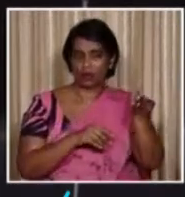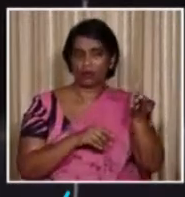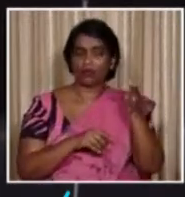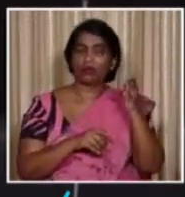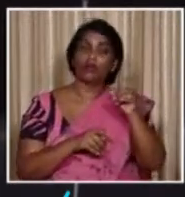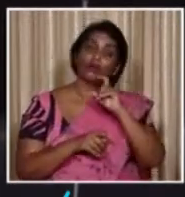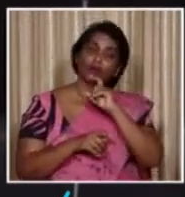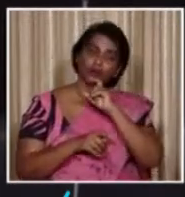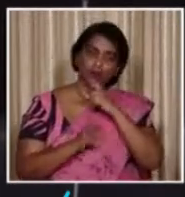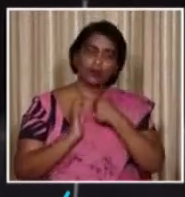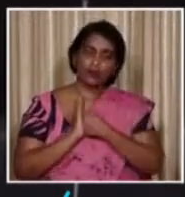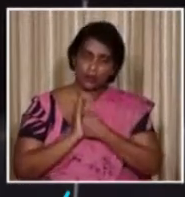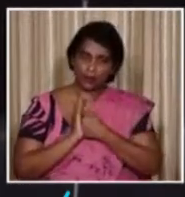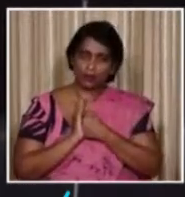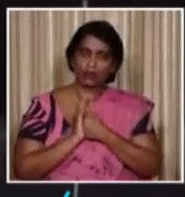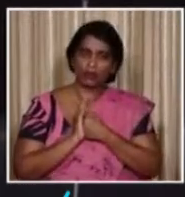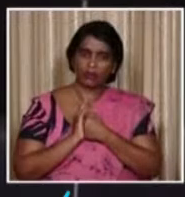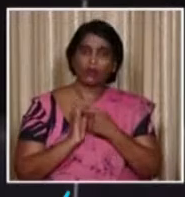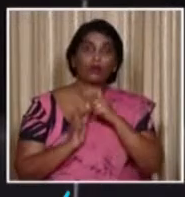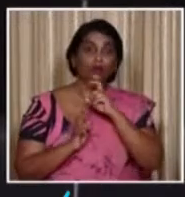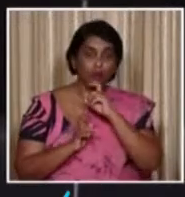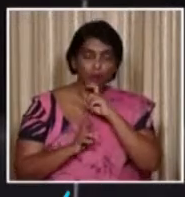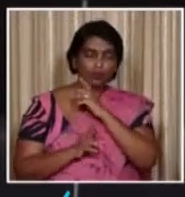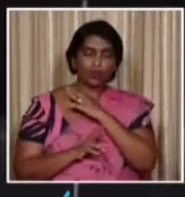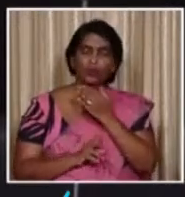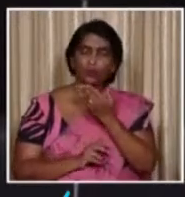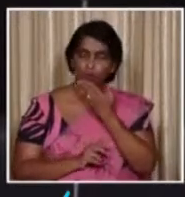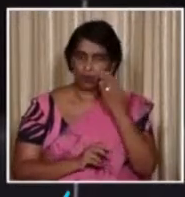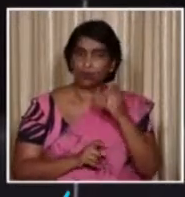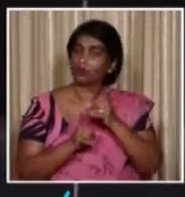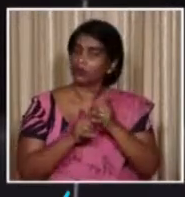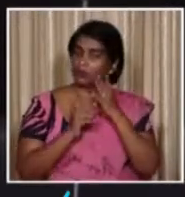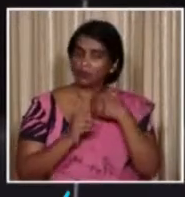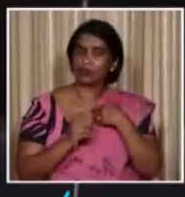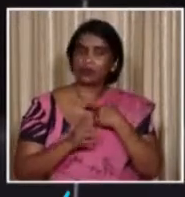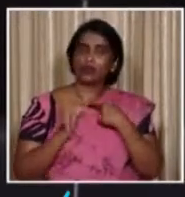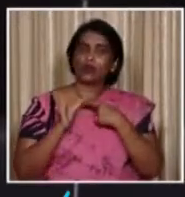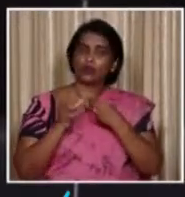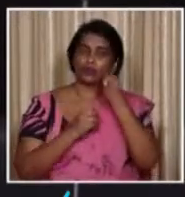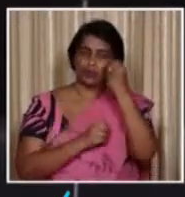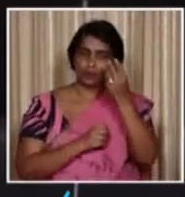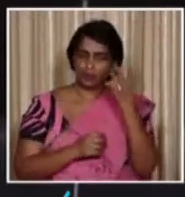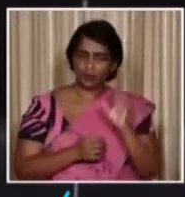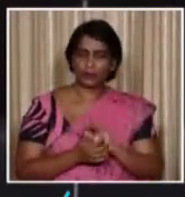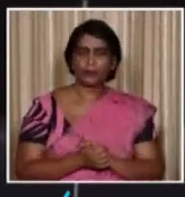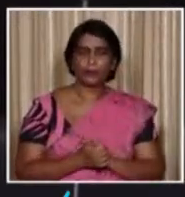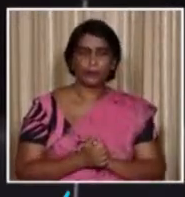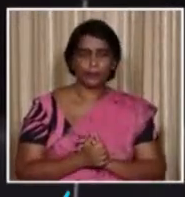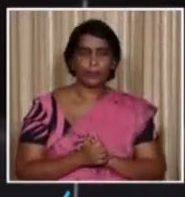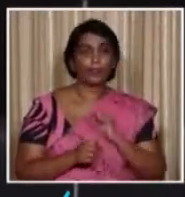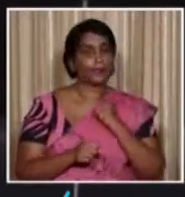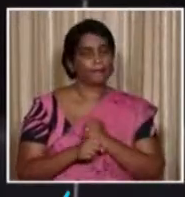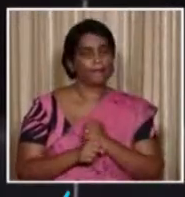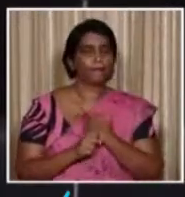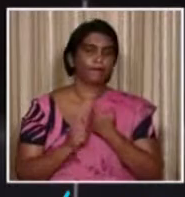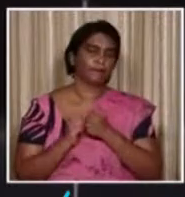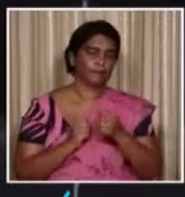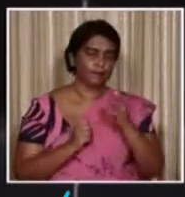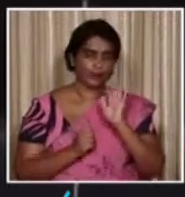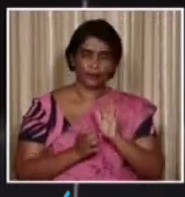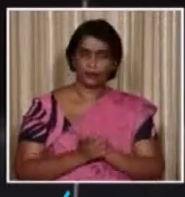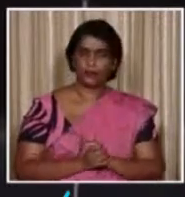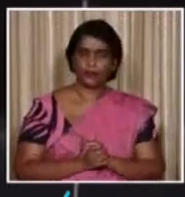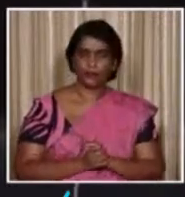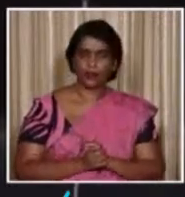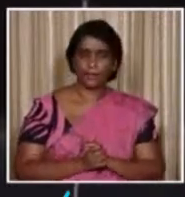නිසා අධිකරණයට අපි ගරු කරනවා අධිකරණයට පුළුවන් ආකාරයට අපි පිළිතුරු බඳලා තියෙනවා ආකාරය හැටියට ඒ අනුව අපි කටයුතු කරනවා